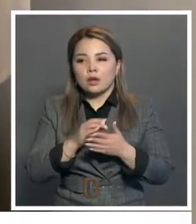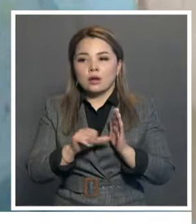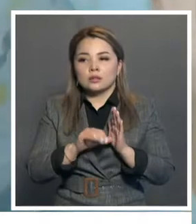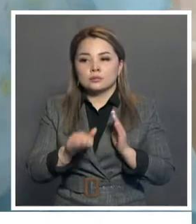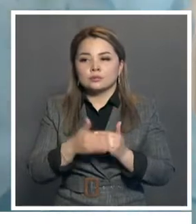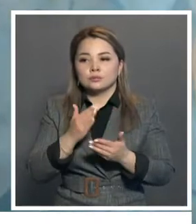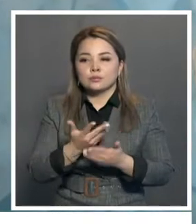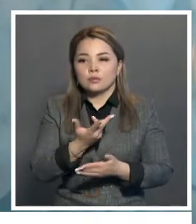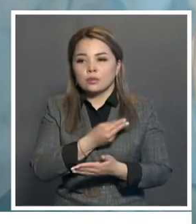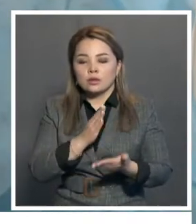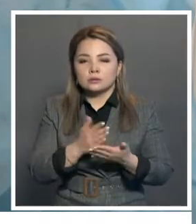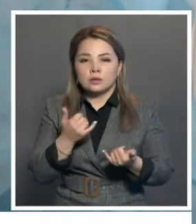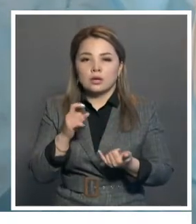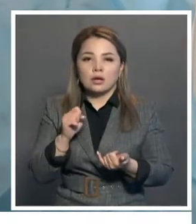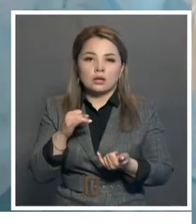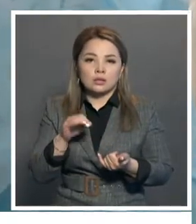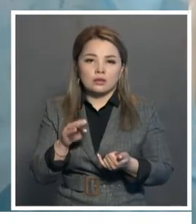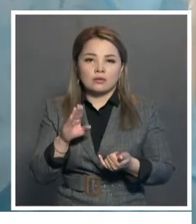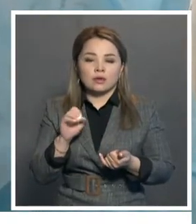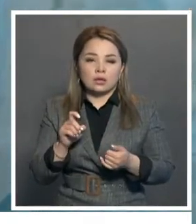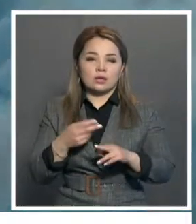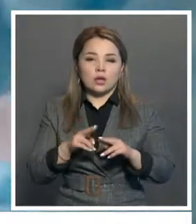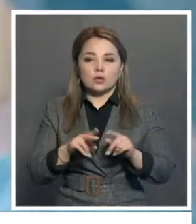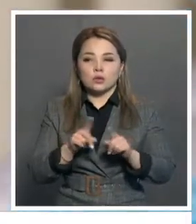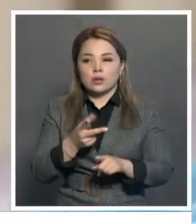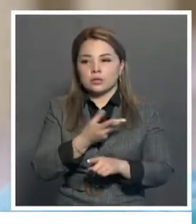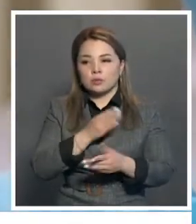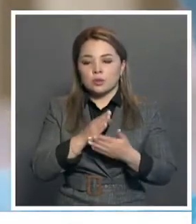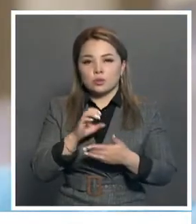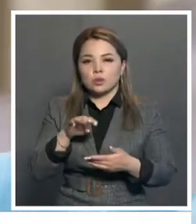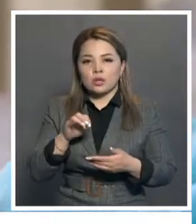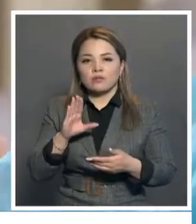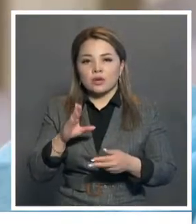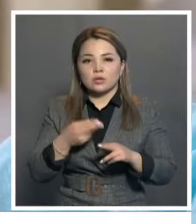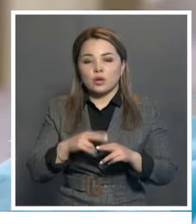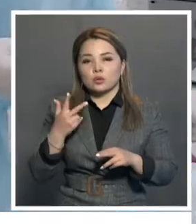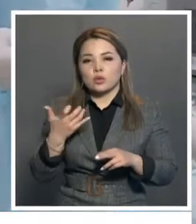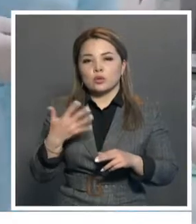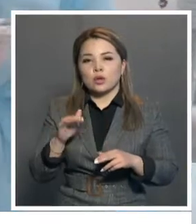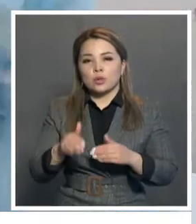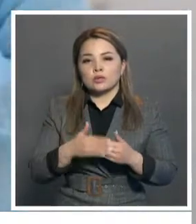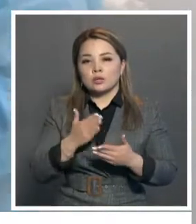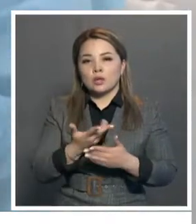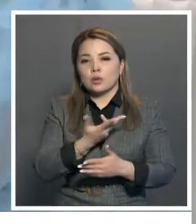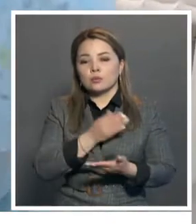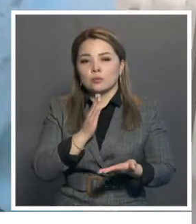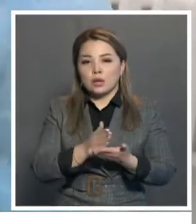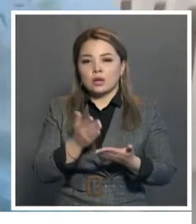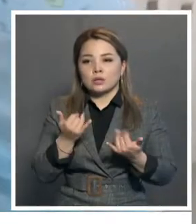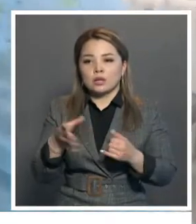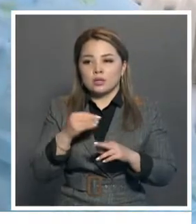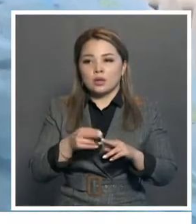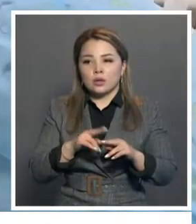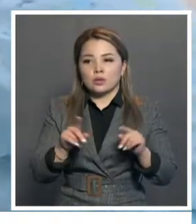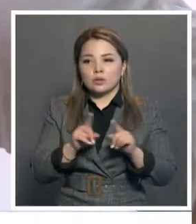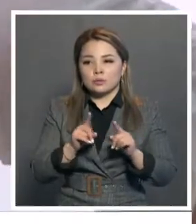айда 57000 Хаятвакс вакцинасы жеткізілмекші. Спутник V вакцинасының 350000-нан астам дозасы бар. Айта кетерлігі,